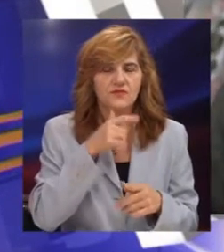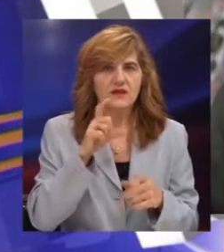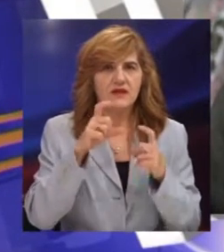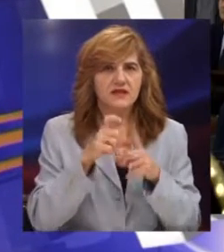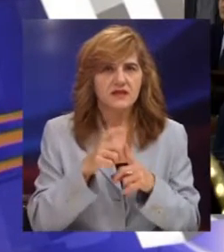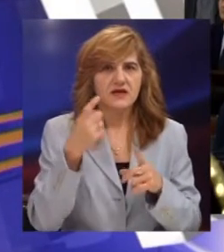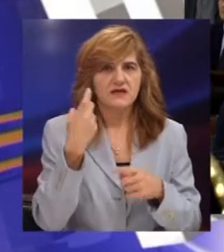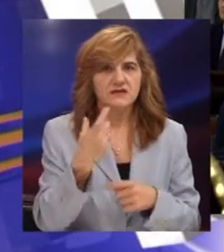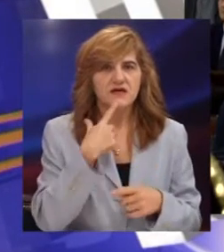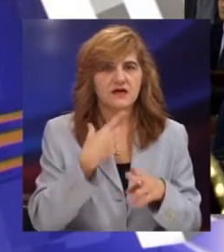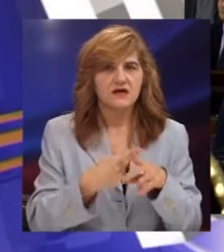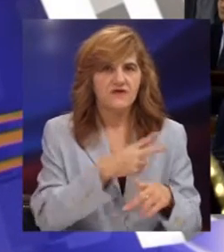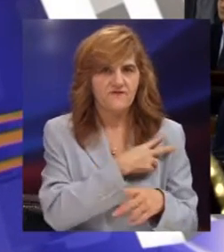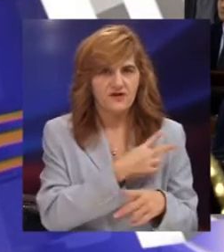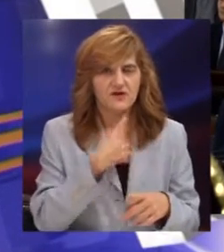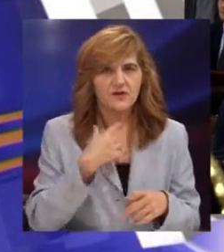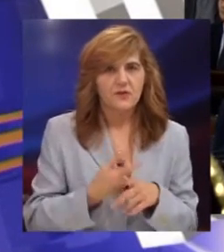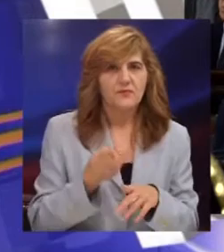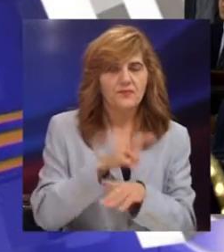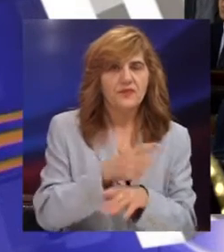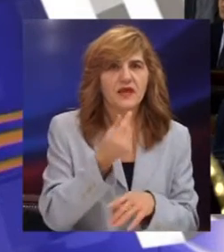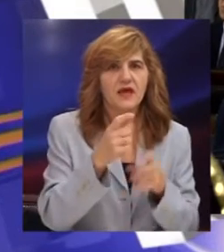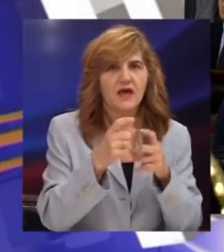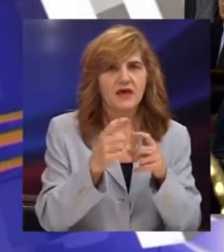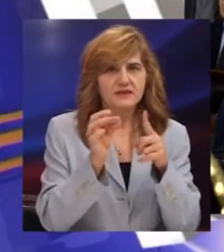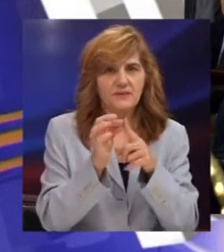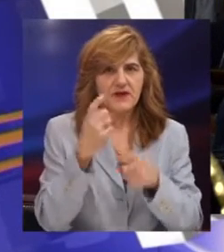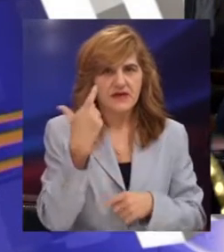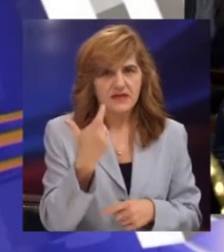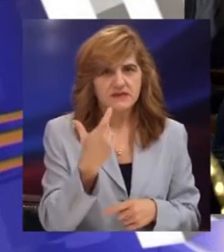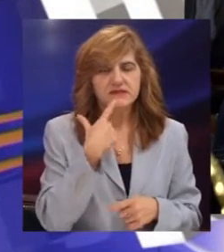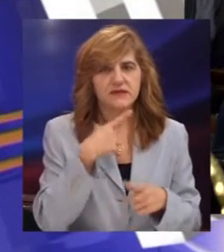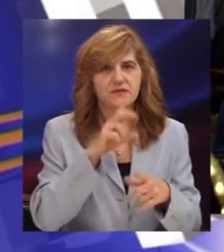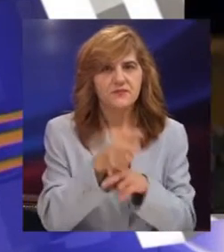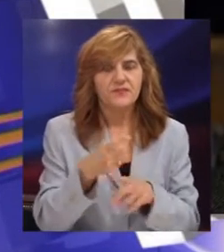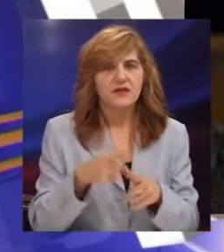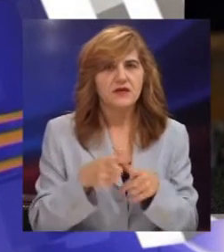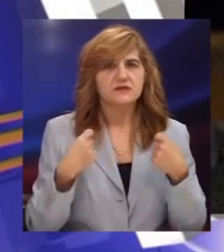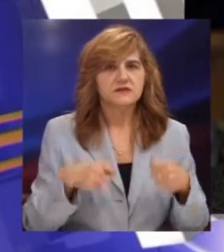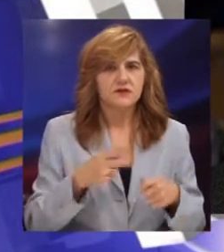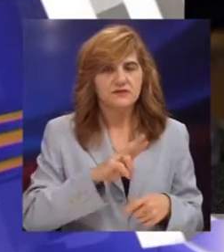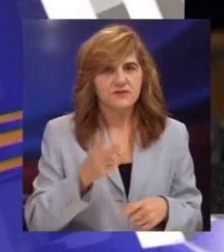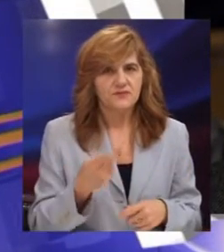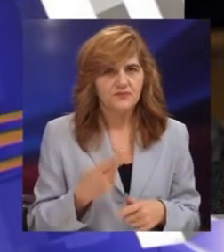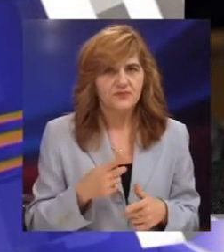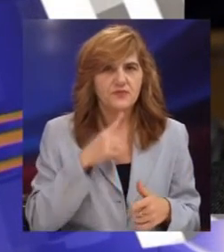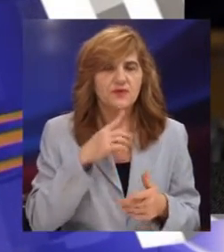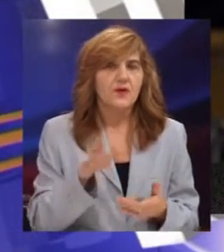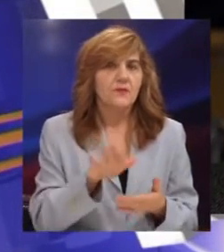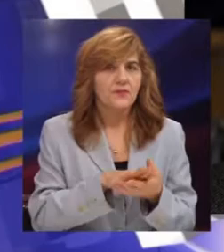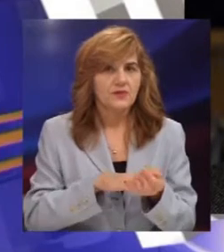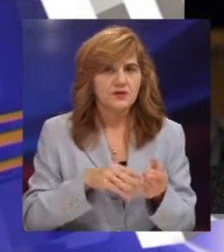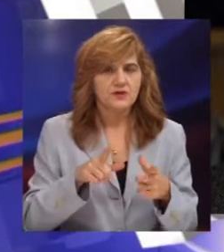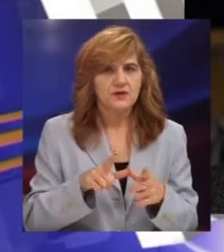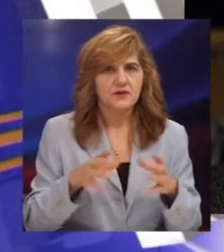DSHV-a, odnosno koalicije sa demokratama, preko SPS-a, na kraju prešao u Pokret socijalista. U odnosu na